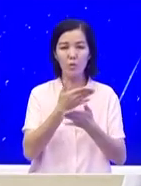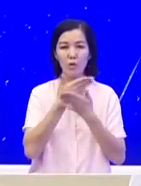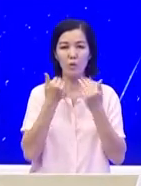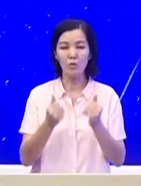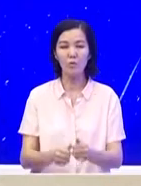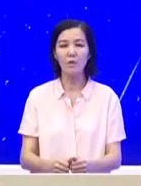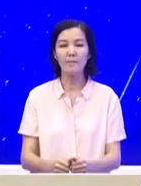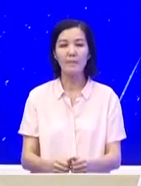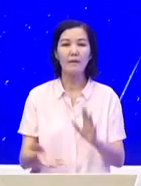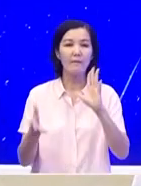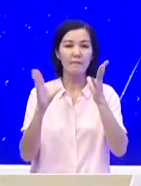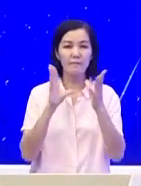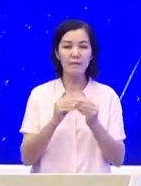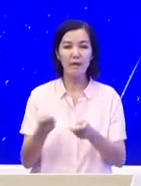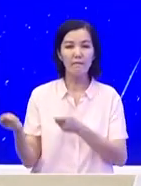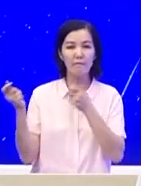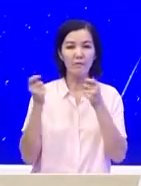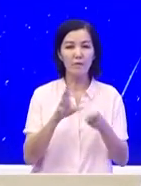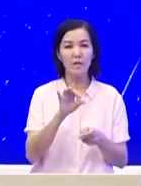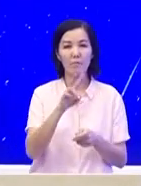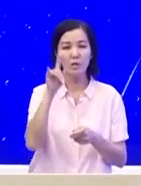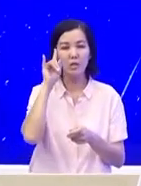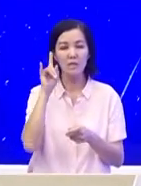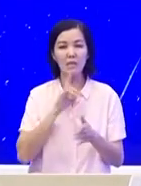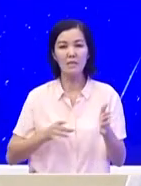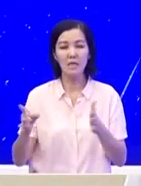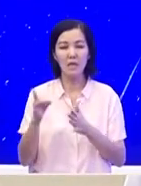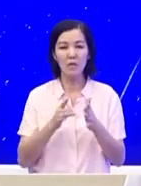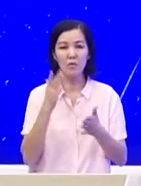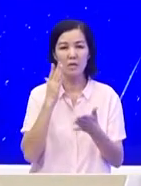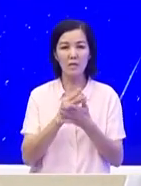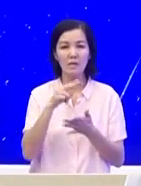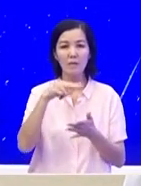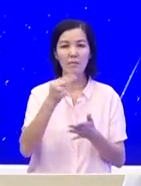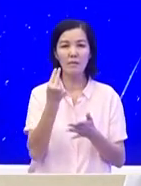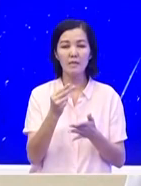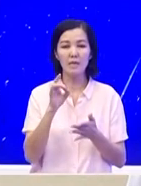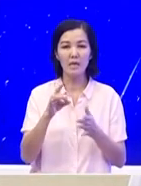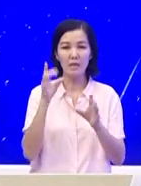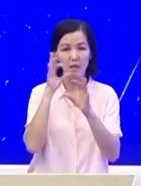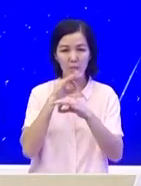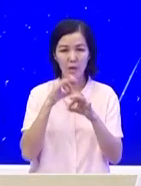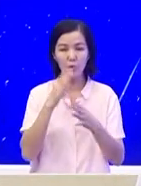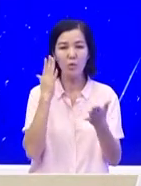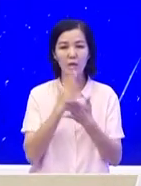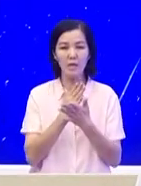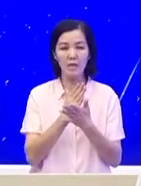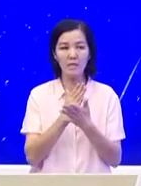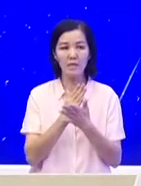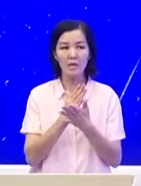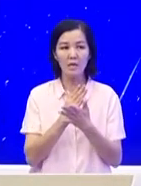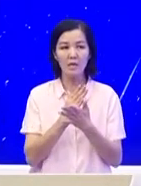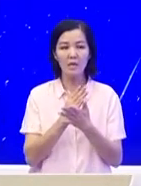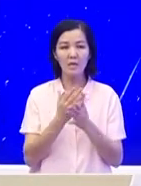Мы все эти анализы возим в Ингиш-Казахский район. Там имеется ПЦР-лаборатория и там определяет